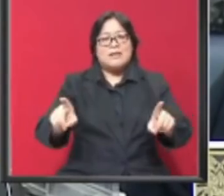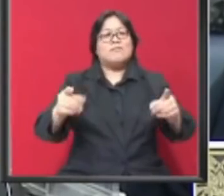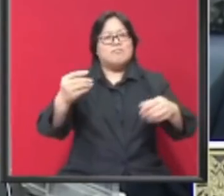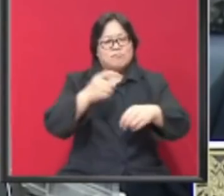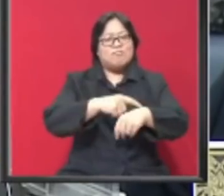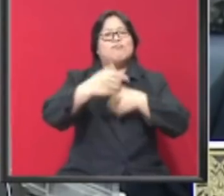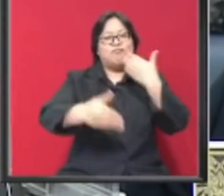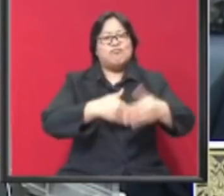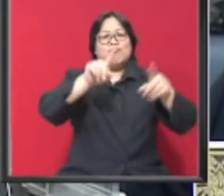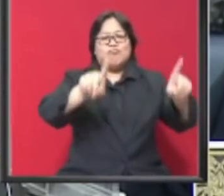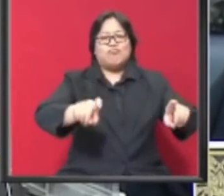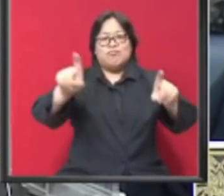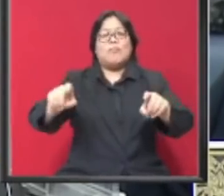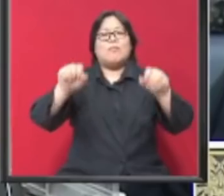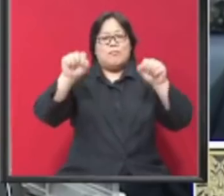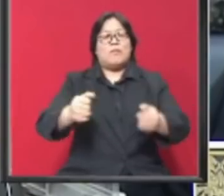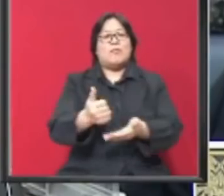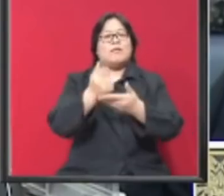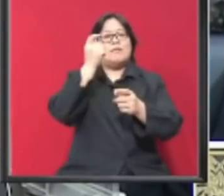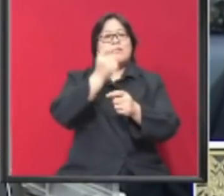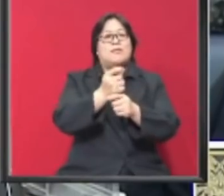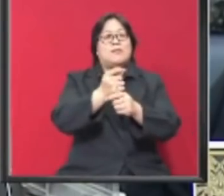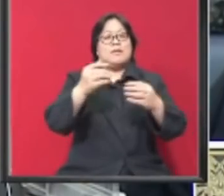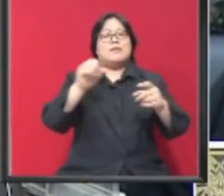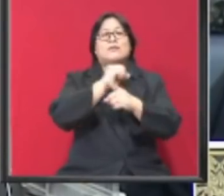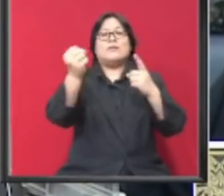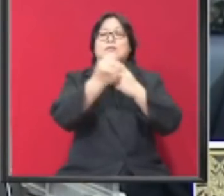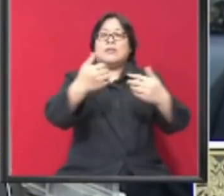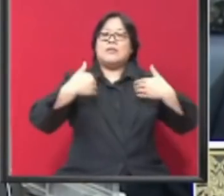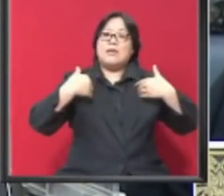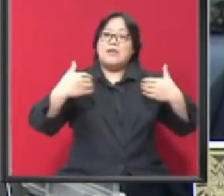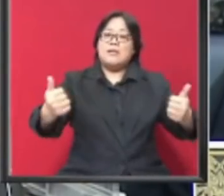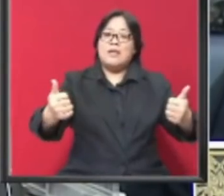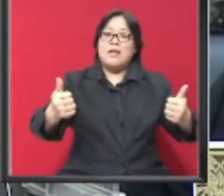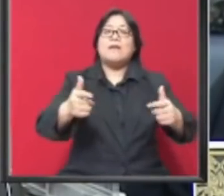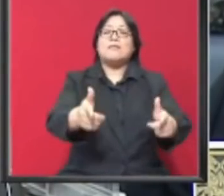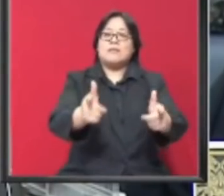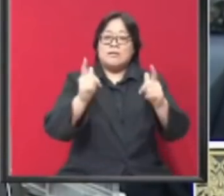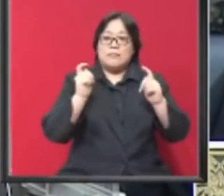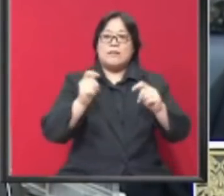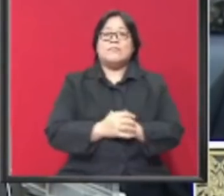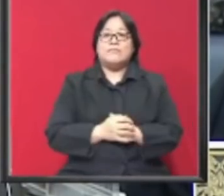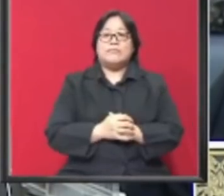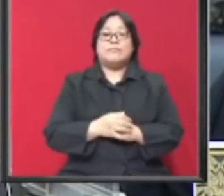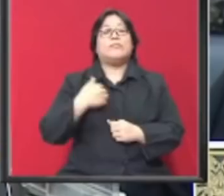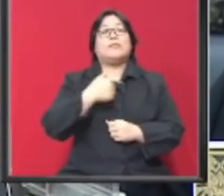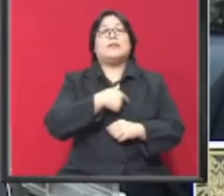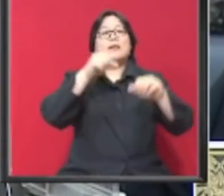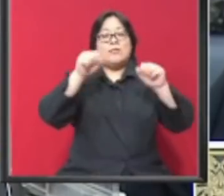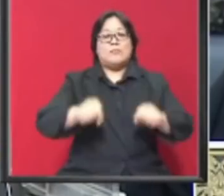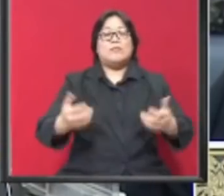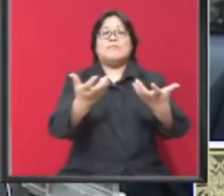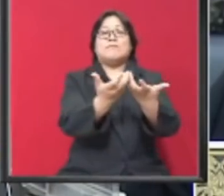dengan dapat menentukan keadaan kesehatan dengan lebih cepat kita dapat